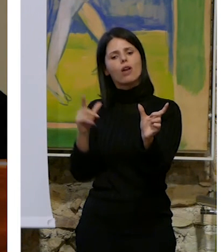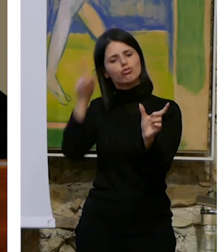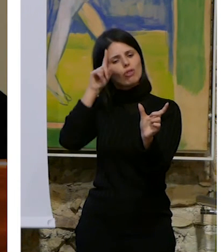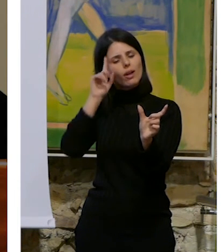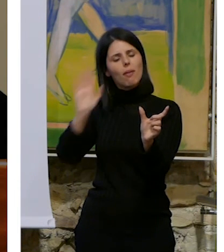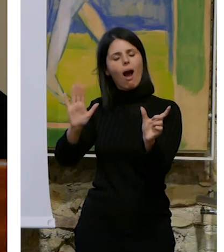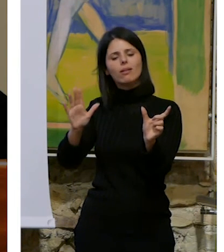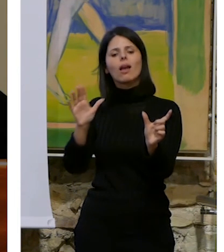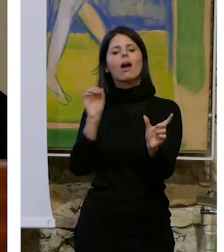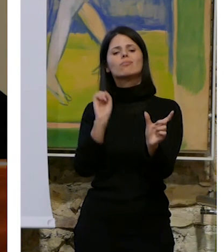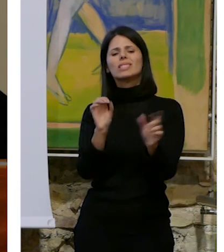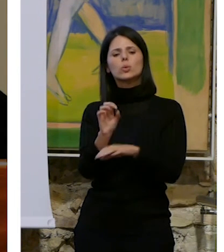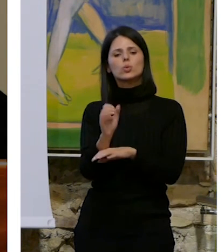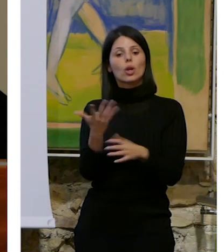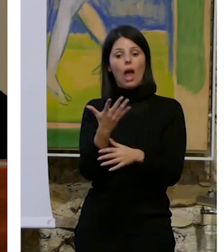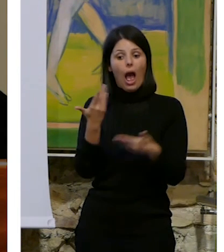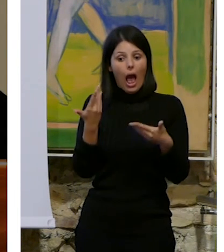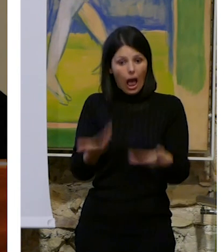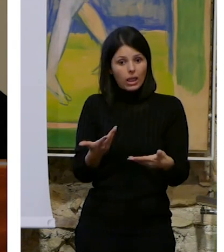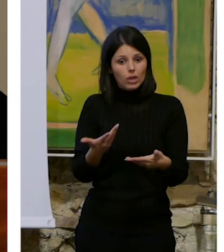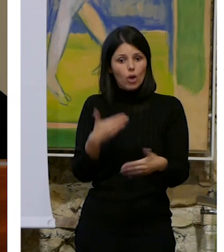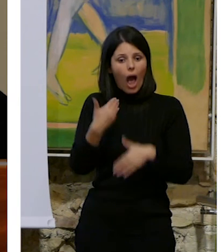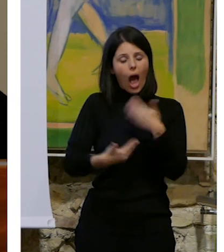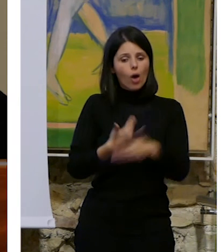istruttiva, che è quella che usa ancora